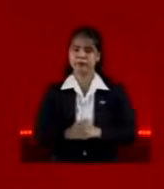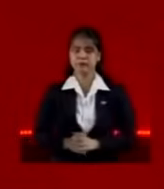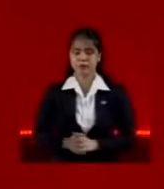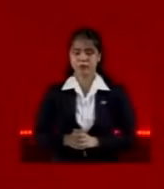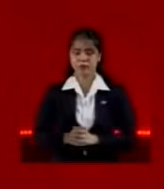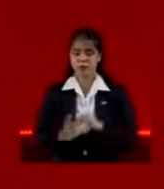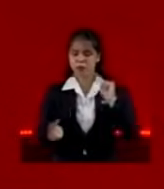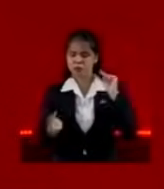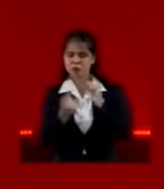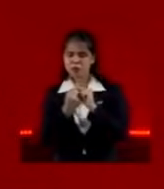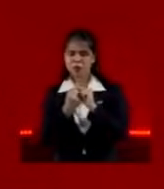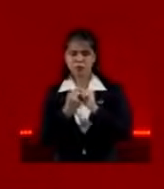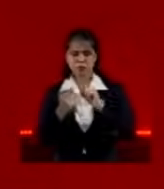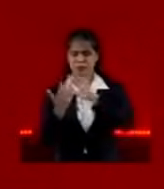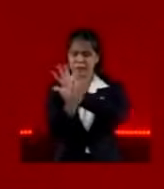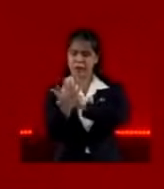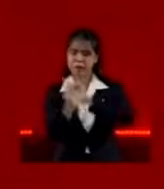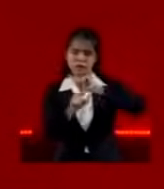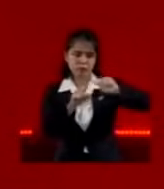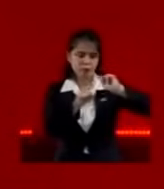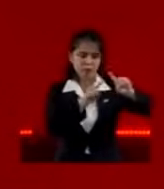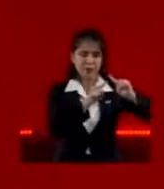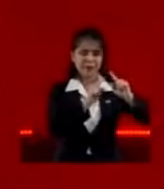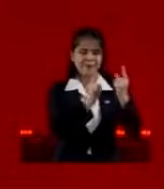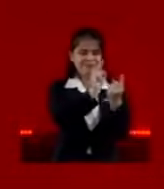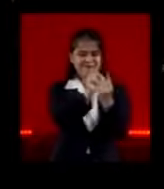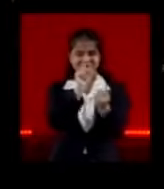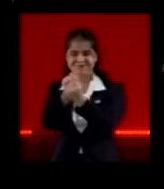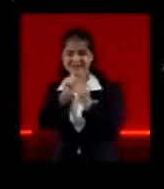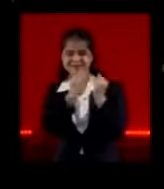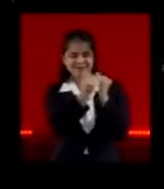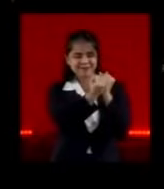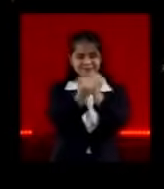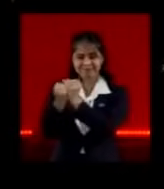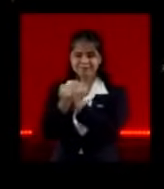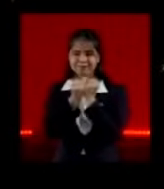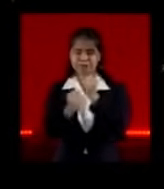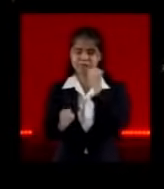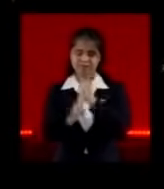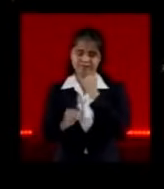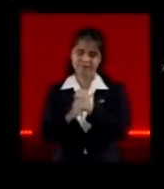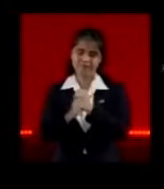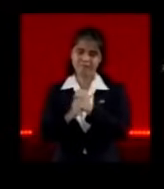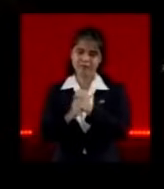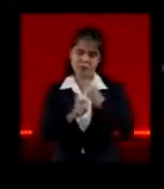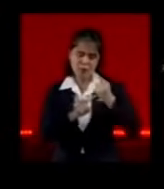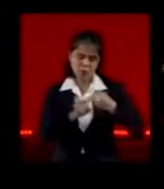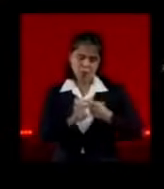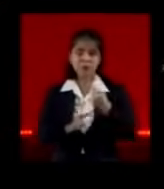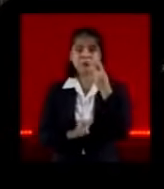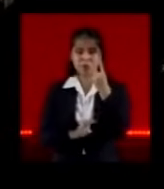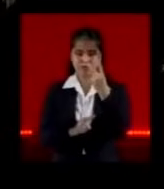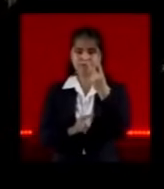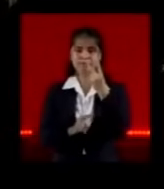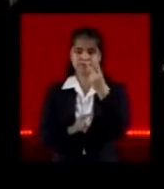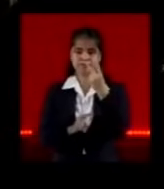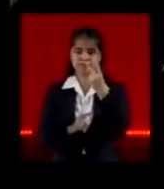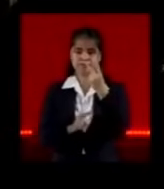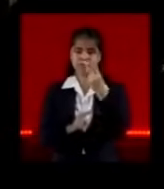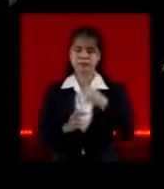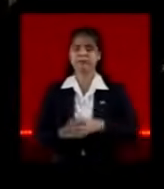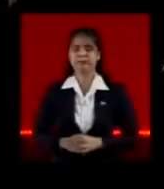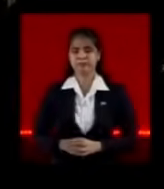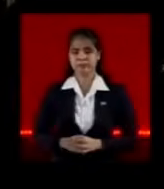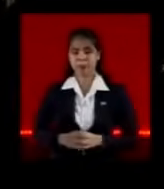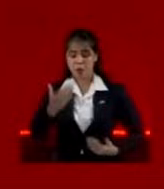แทนแฟนเพื่อไทยอีกครั้งนะพี่ ไม่ต้องขอโทษหรอกเพราะว่าแฟนเพื่อไทยยังไงเขาก็ฟัดอยู่แล้วนะเขาฟัดคุณนะอย่าฟัดผม ไม่ฟัดพี่ฟั